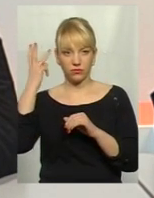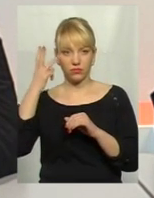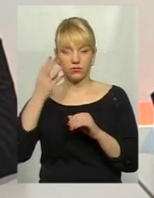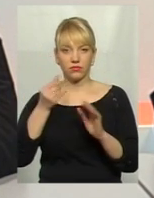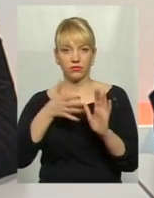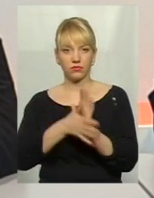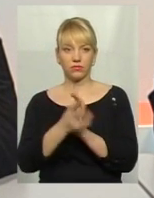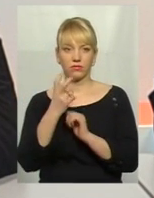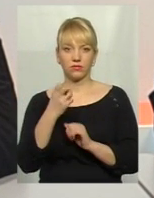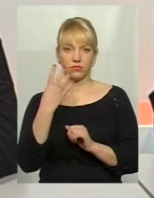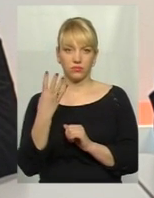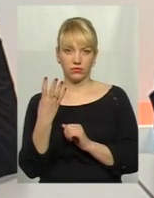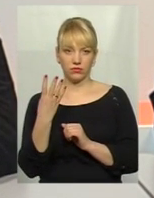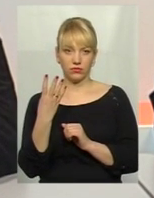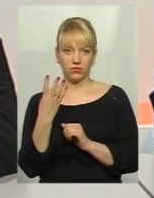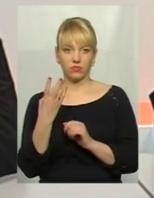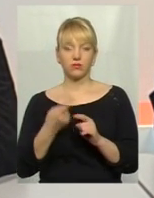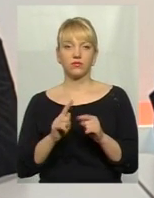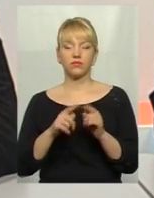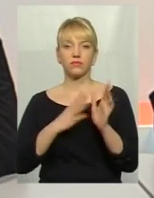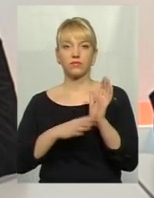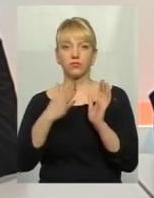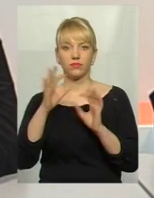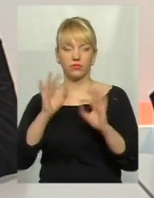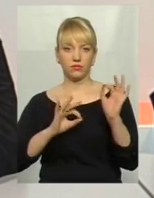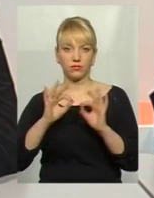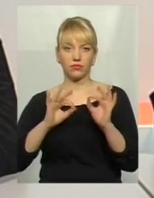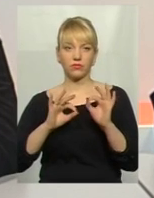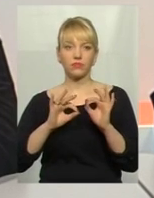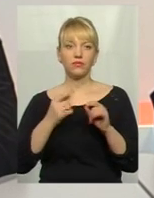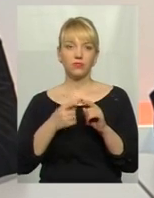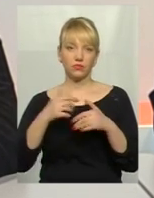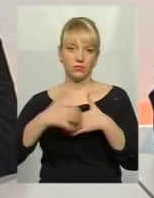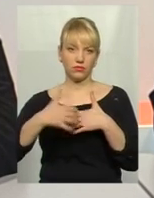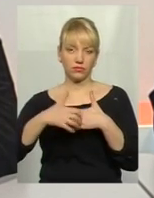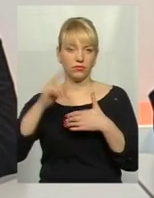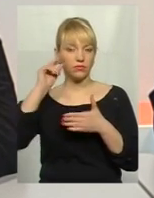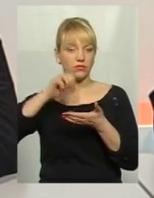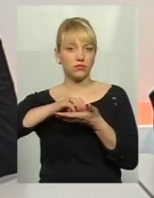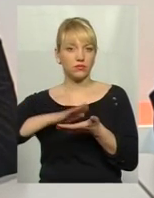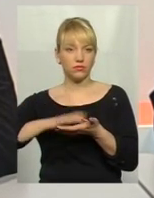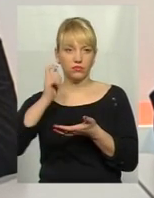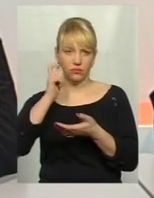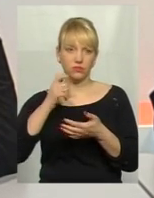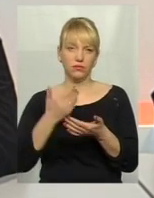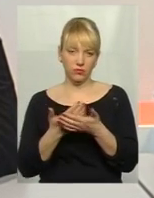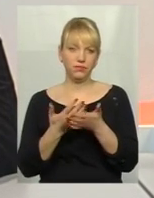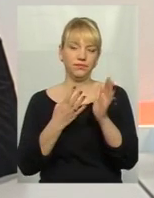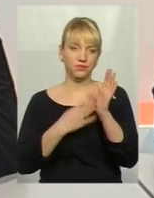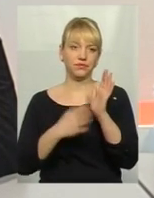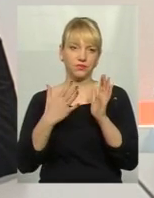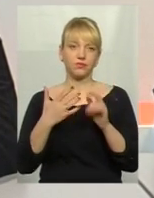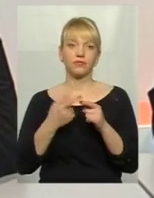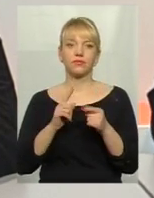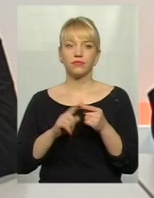освоїла 204. Це 95%. Це середній показник по Україні, він так і вийшов. 95. Тобто ми на